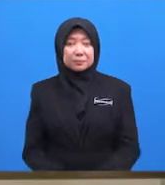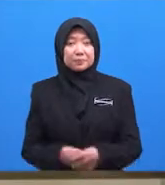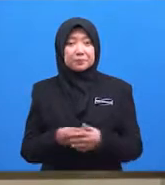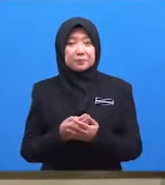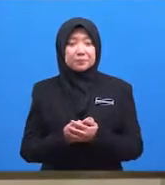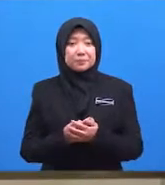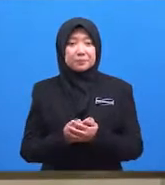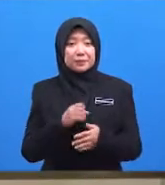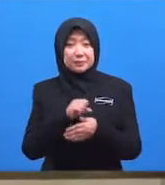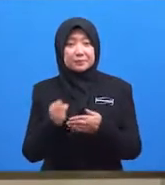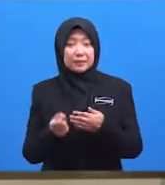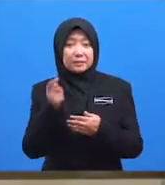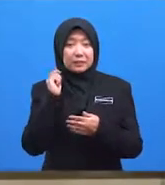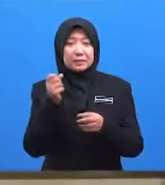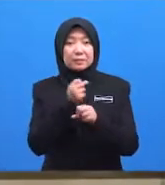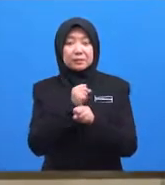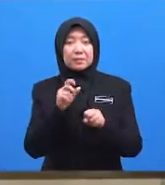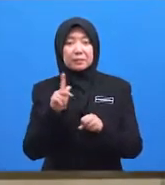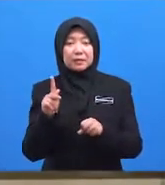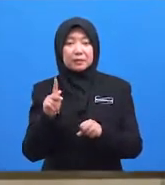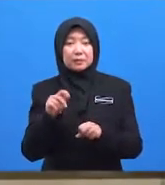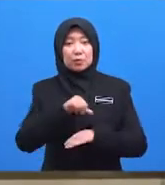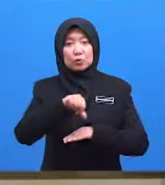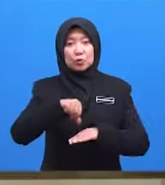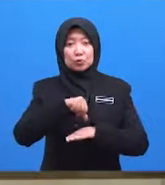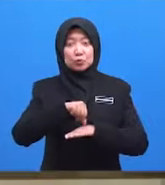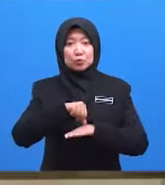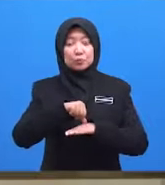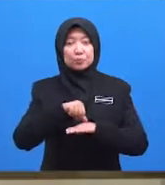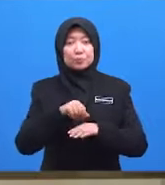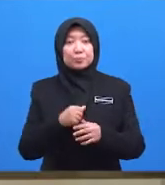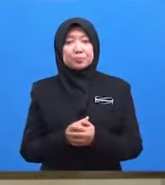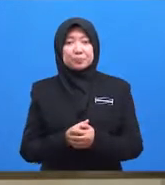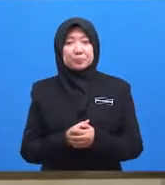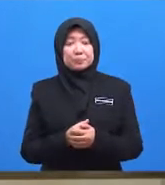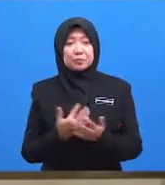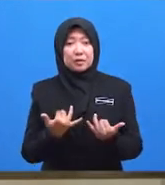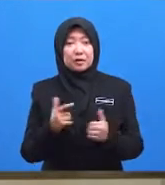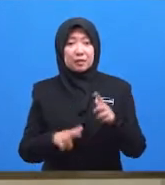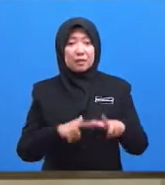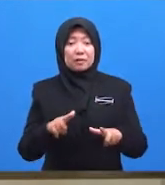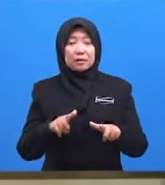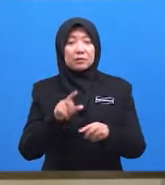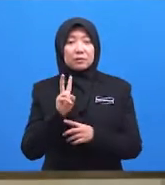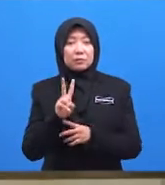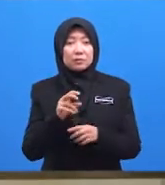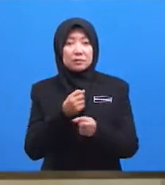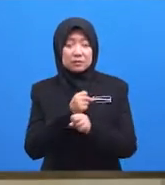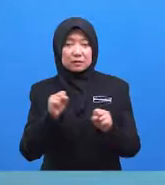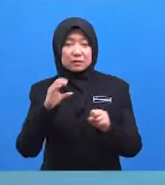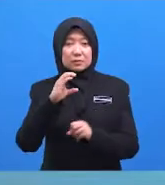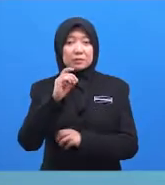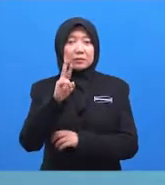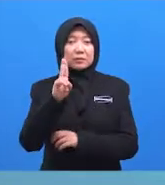Baiklah, selesai tadi menyiapkan sos Thousand Island, mari kita lihat langkah kedua iaitu penyediaan